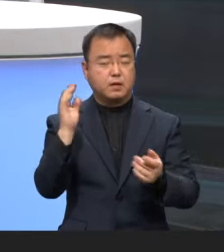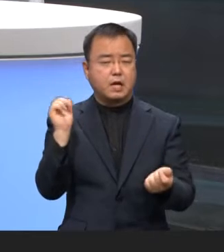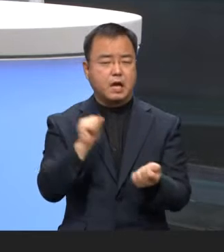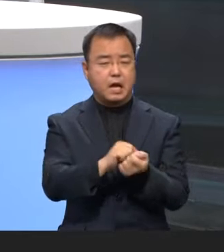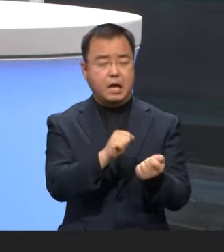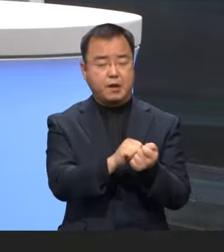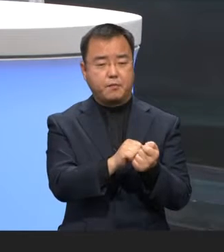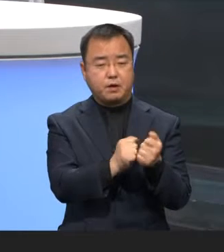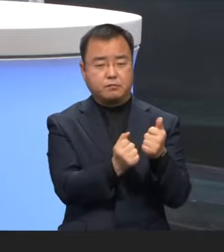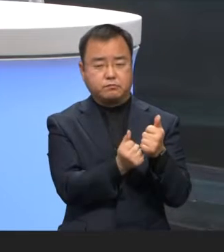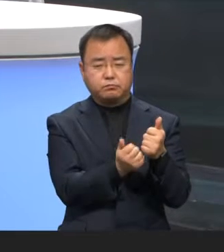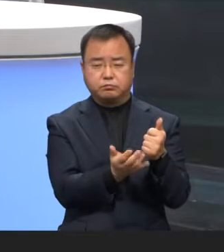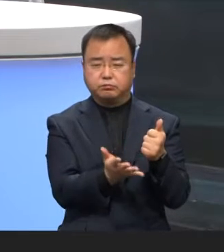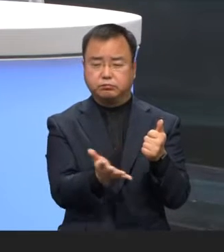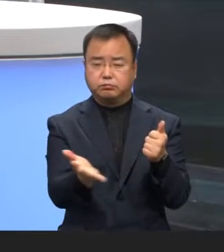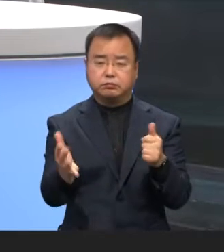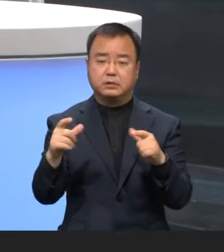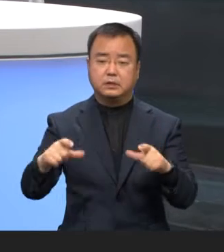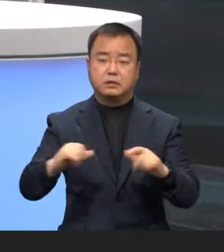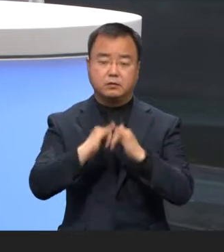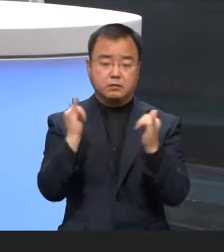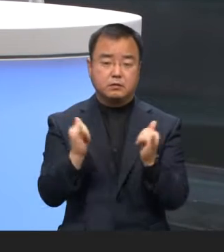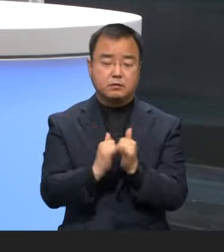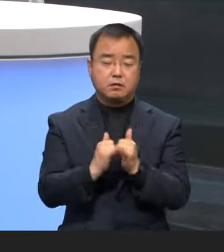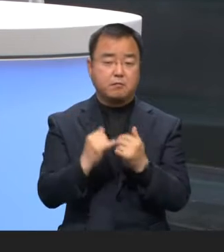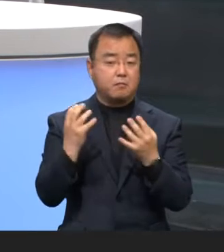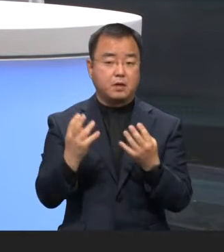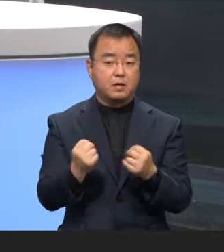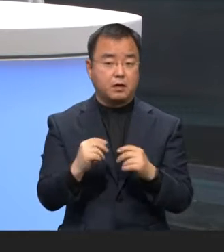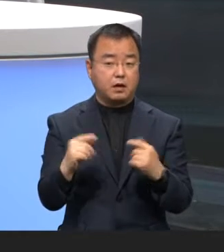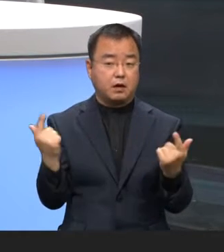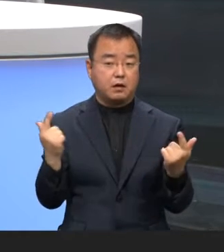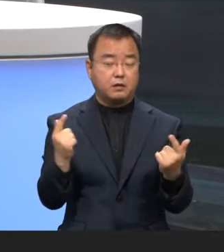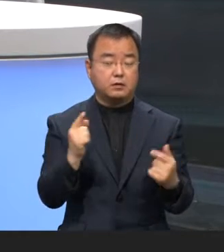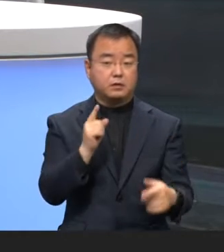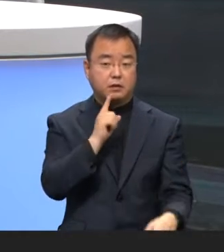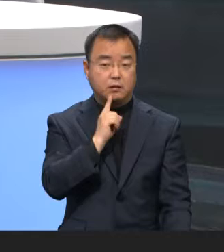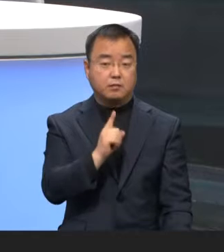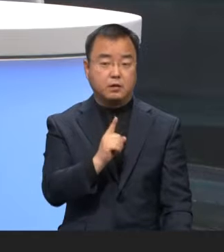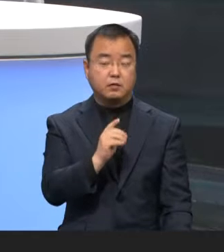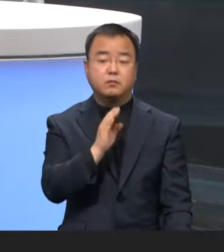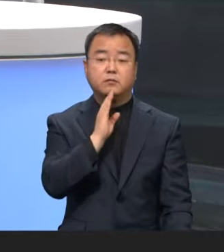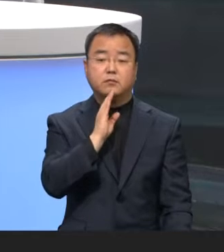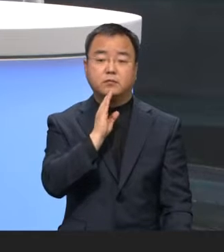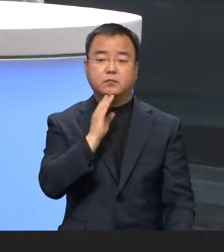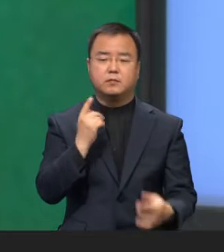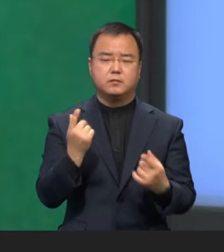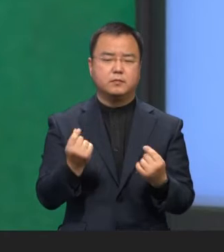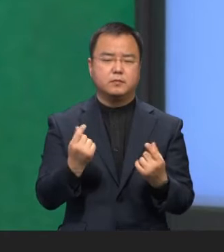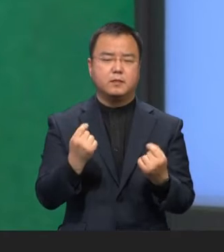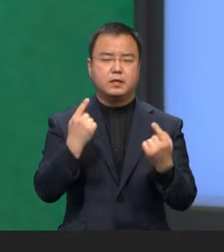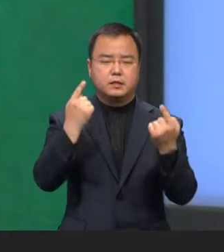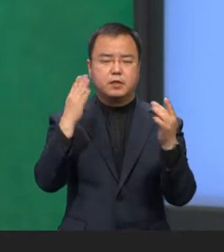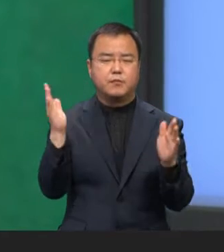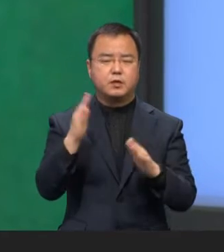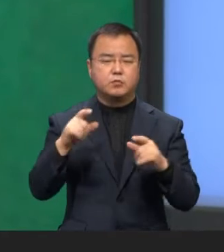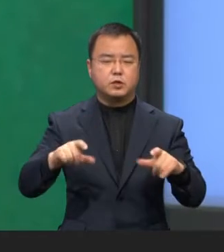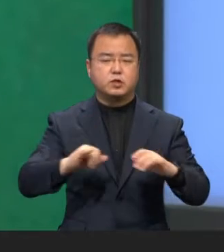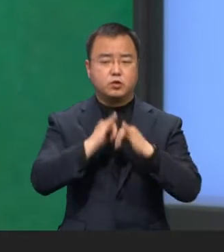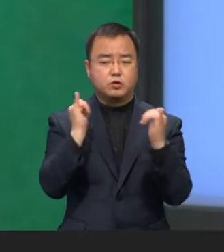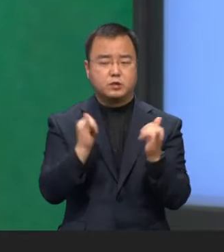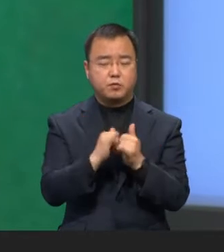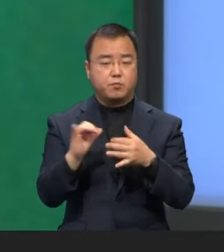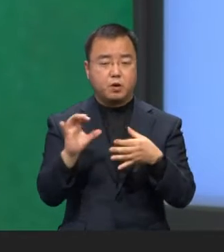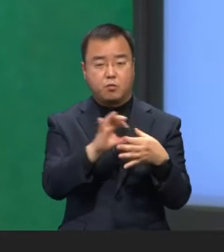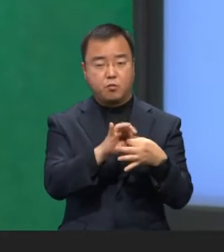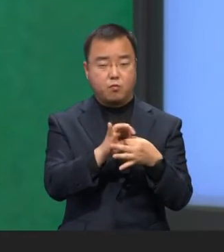지역 전파에는 사실상은 미미했다. 이런 결과네요. 네, 맞습니다. 대학생과 지역사회 간의